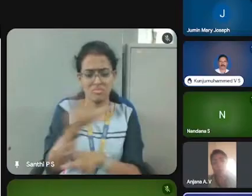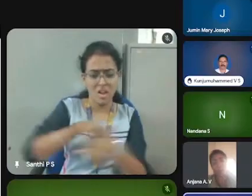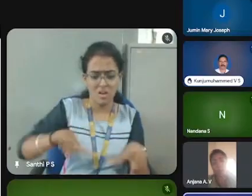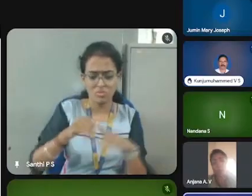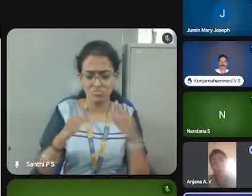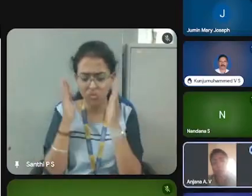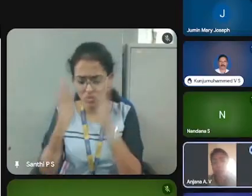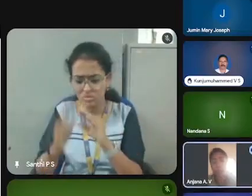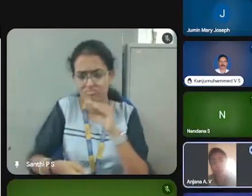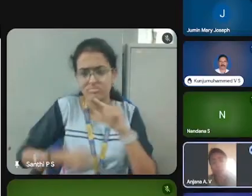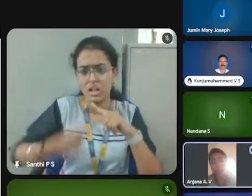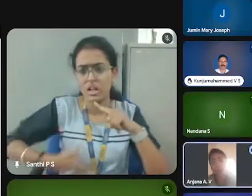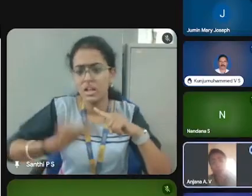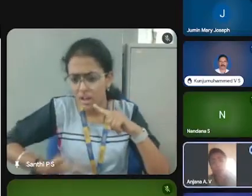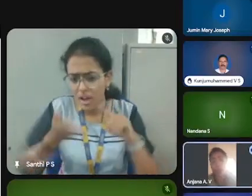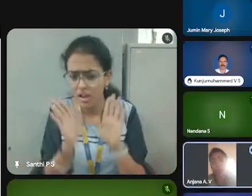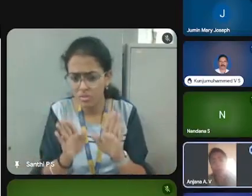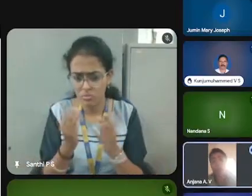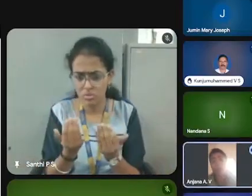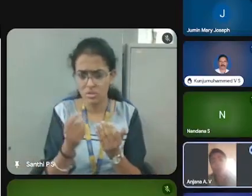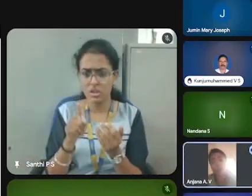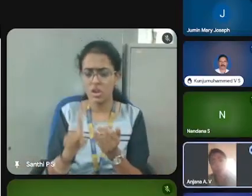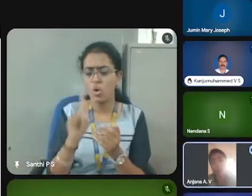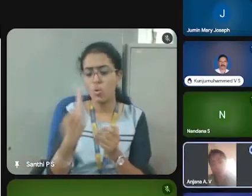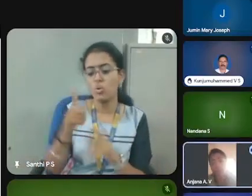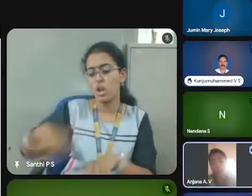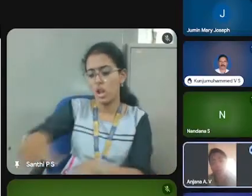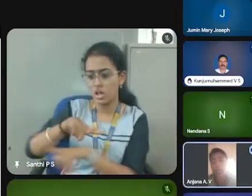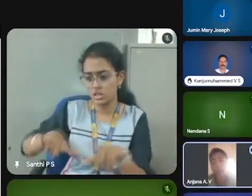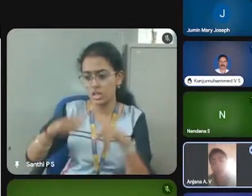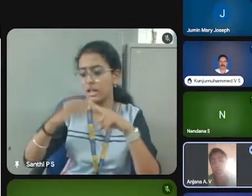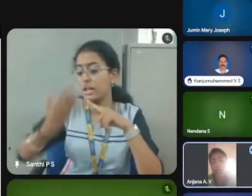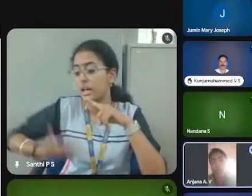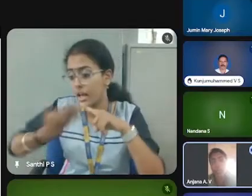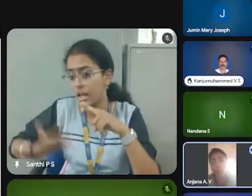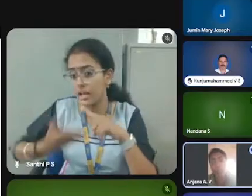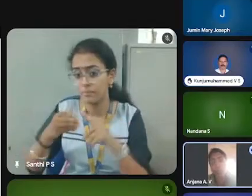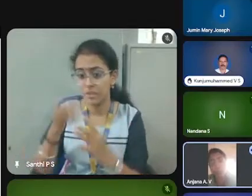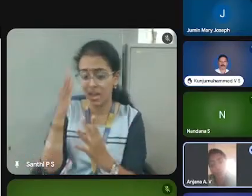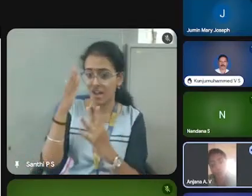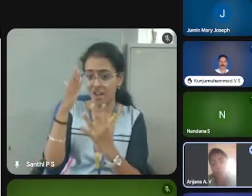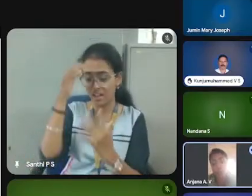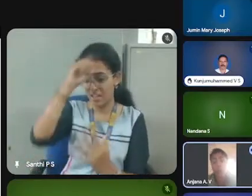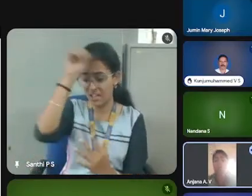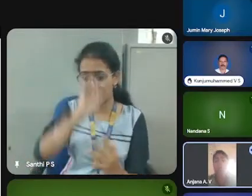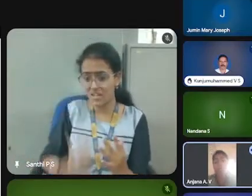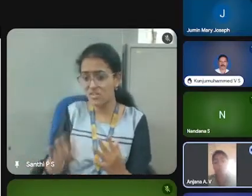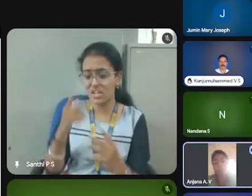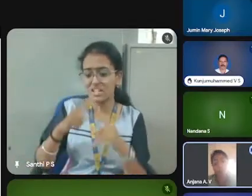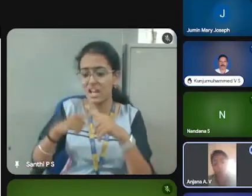അങ്ങനെയാണെങ്കിൽ? അങ്ങനെ റീലൊക്കേറ്റ് ചെയ്യുവാണെങ്കിൽ അങ്ങനെ ഒരു ലാംഗ്വേജിൽ ട്രെയിനിങ്, ഈവൻ ഇന്റർവെൻഷൻ ട്രെയിനിങ്, സ്പീച്ച് ആൻഡ് ലാംഗ്വേജ്